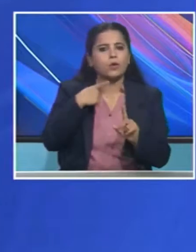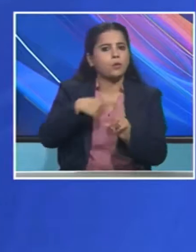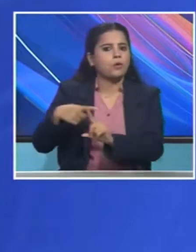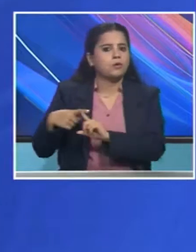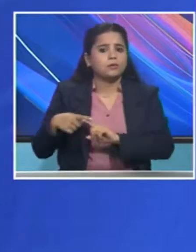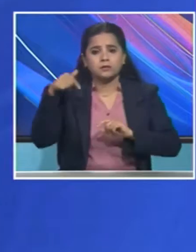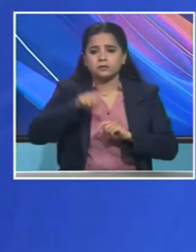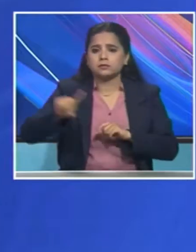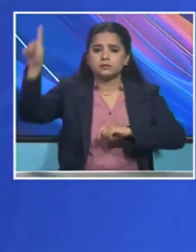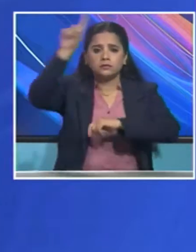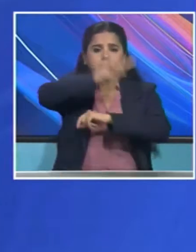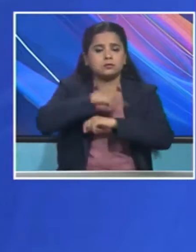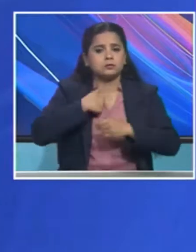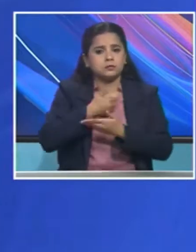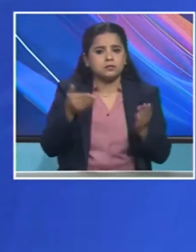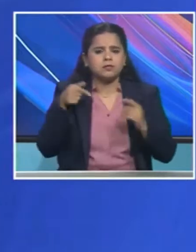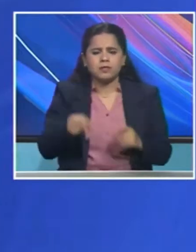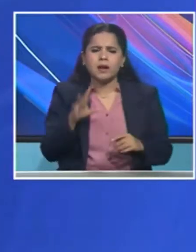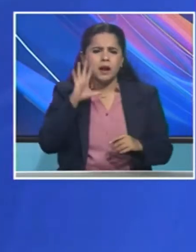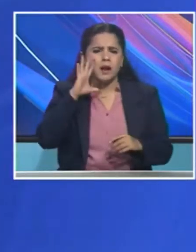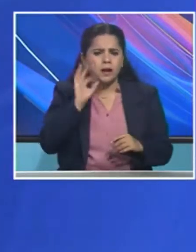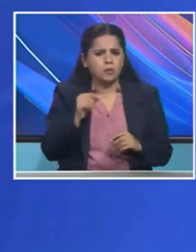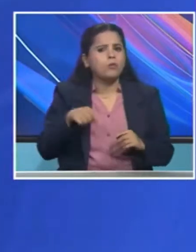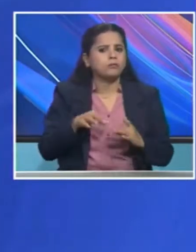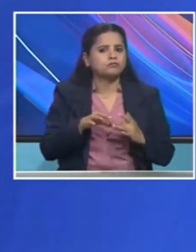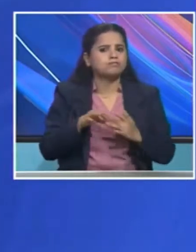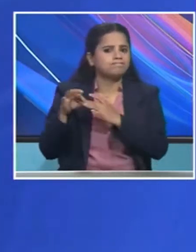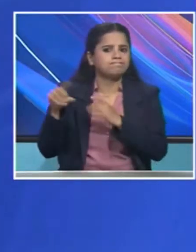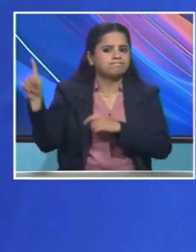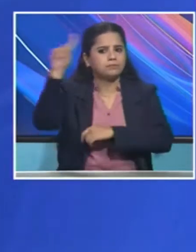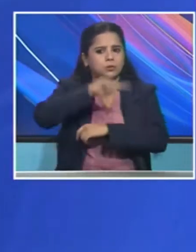का दिन है अत्यंत विशेष।